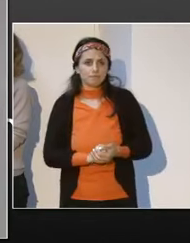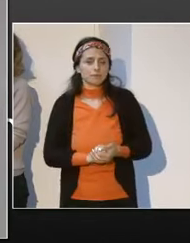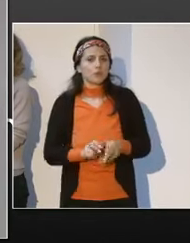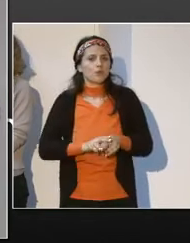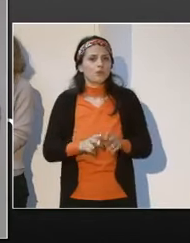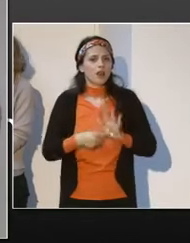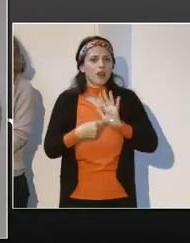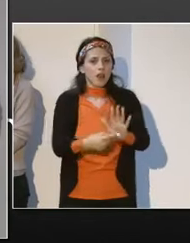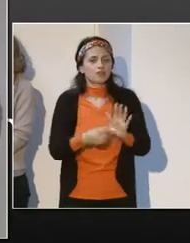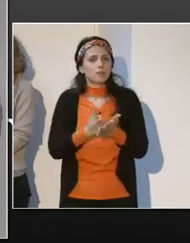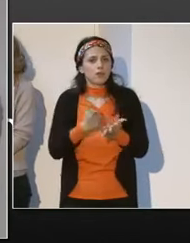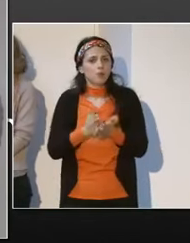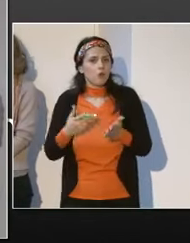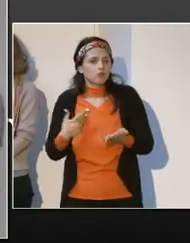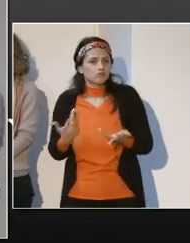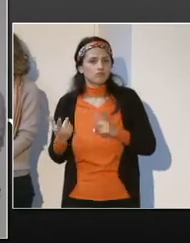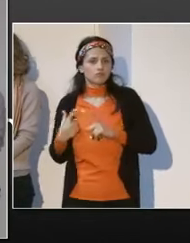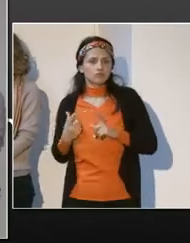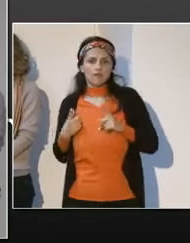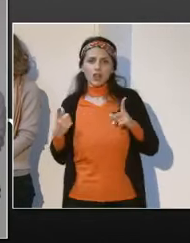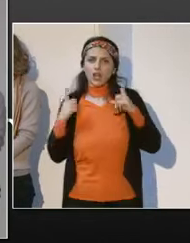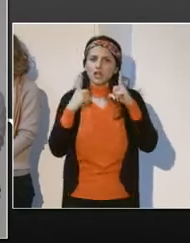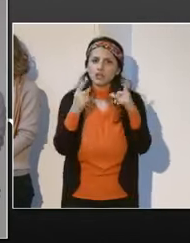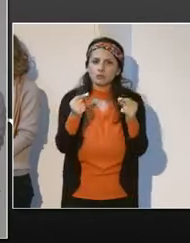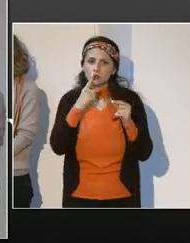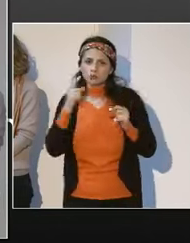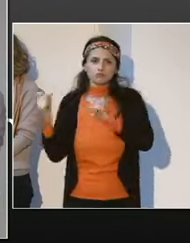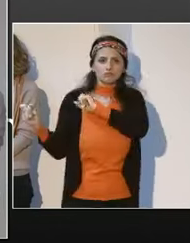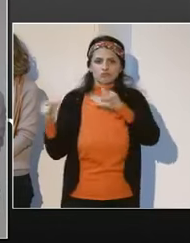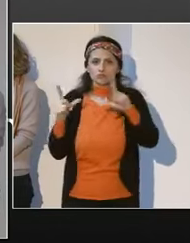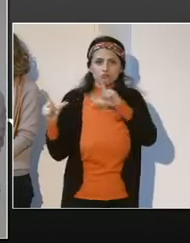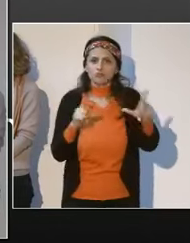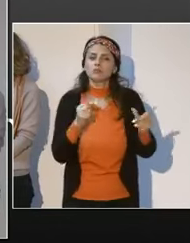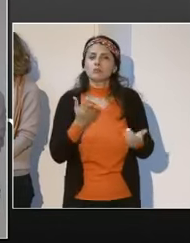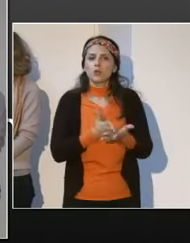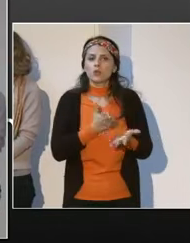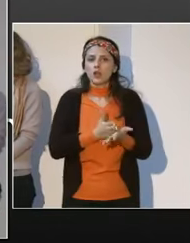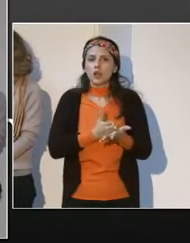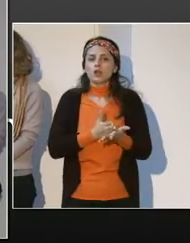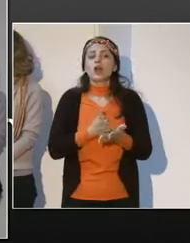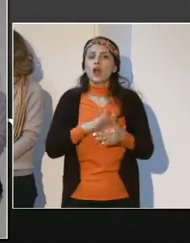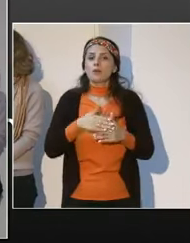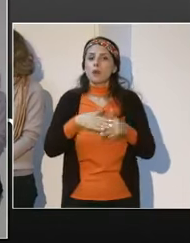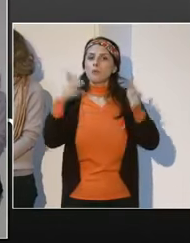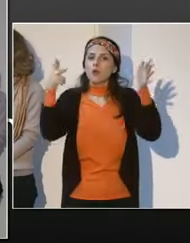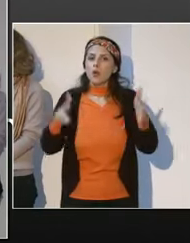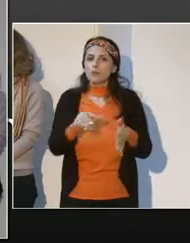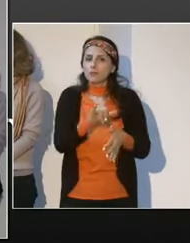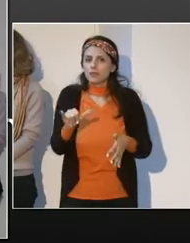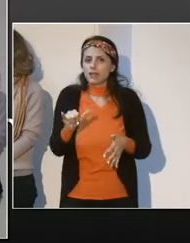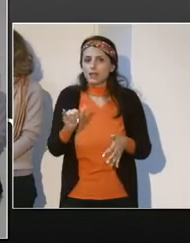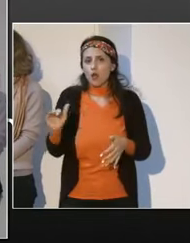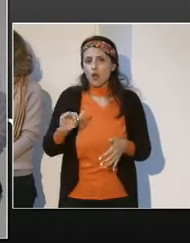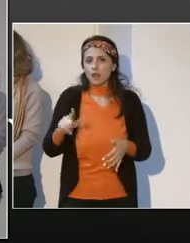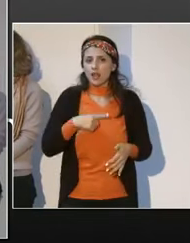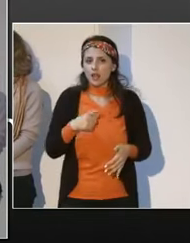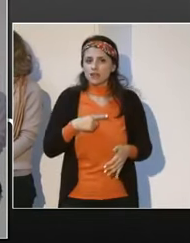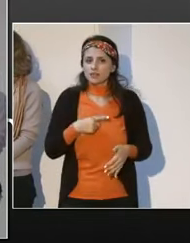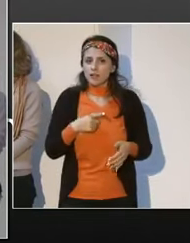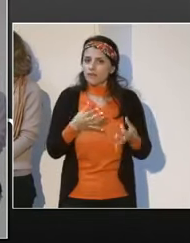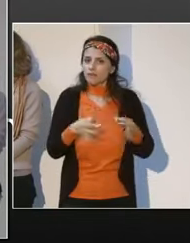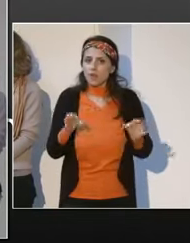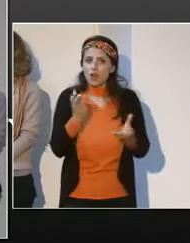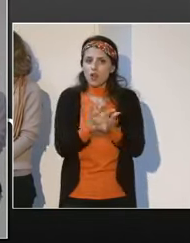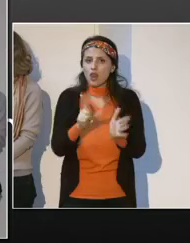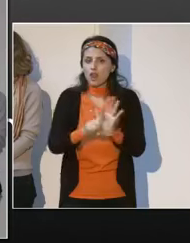pe care noi am derulat la nivelul autoritatii aproape 8.000 de copii sunt asta ta stabil în urma